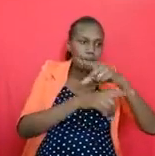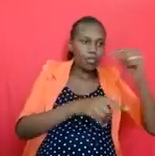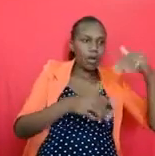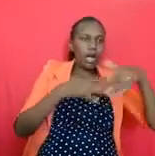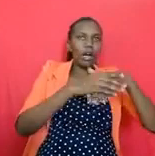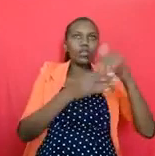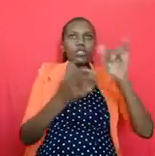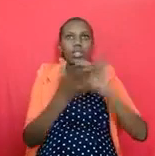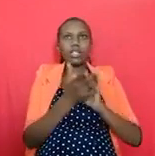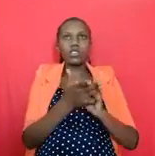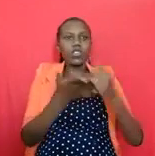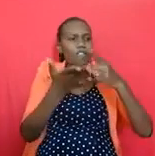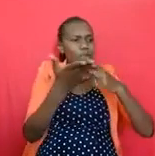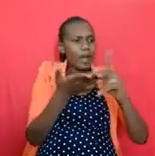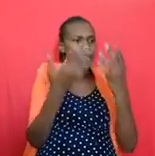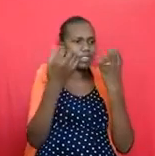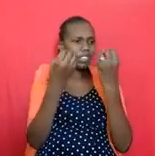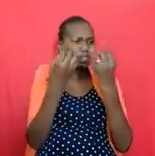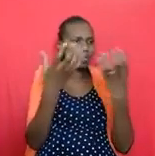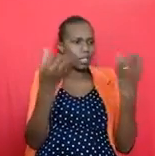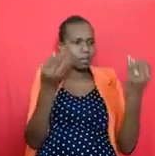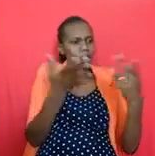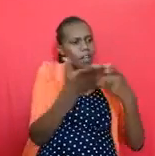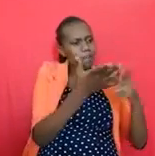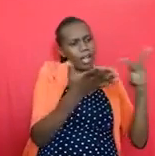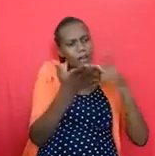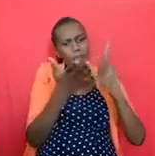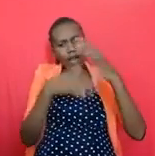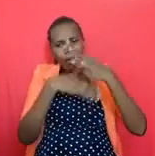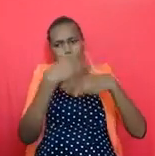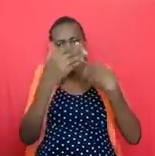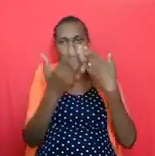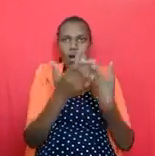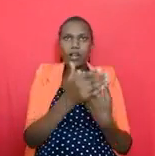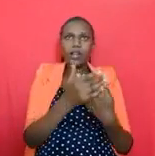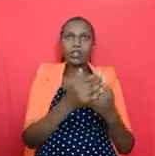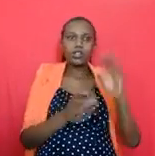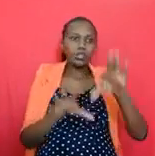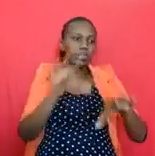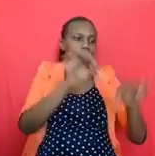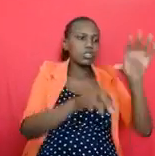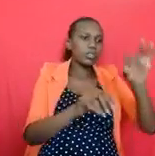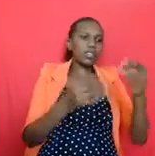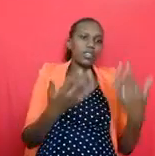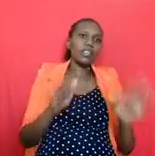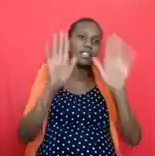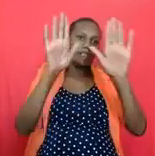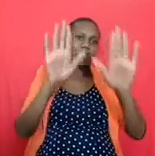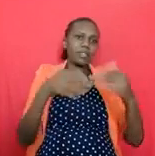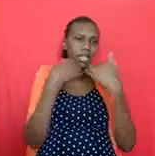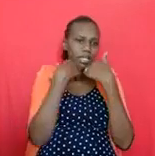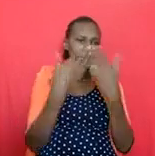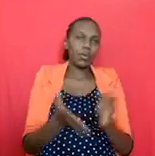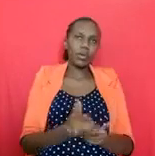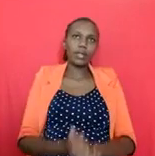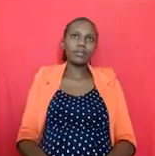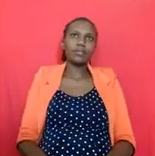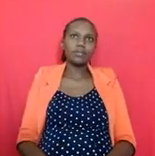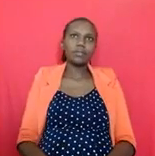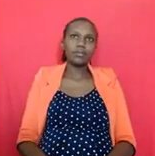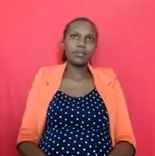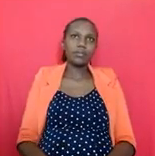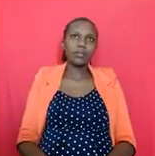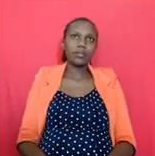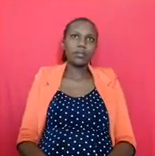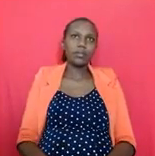iyo ugurite indo thirukite nduka yothe ukirogotaga indo ituima na bata wacio